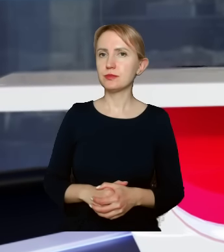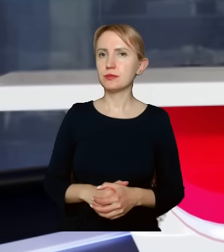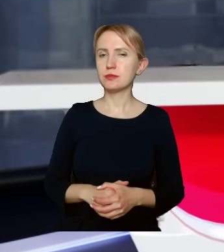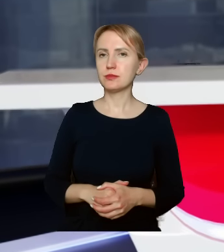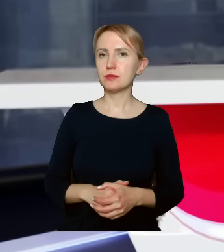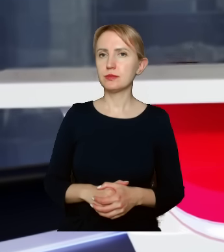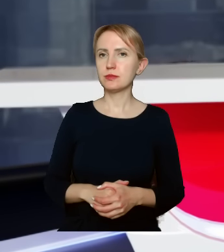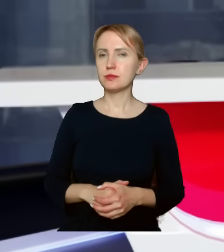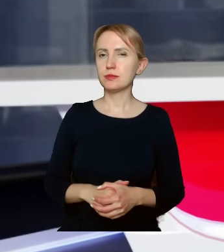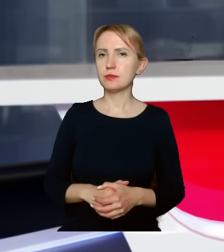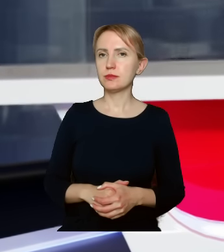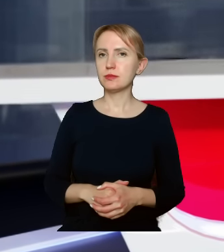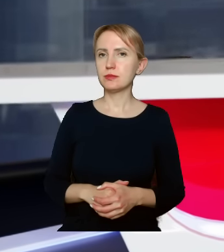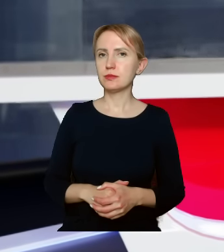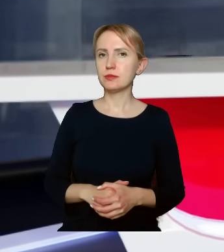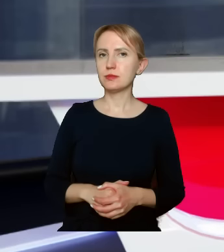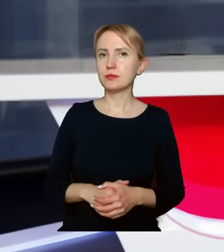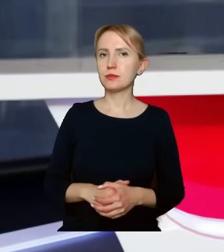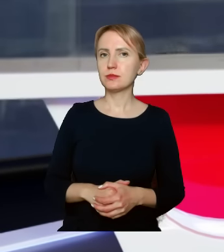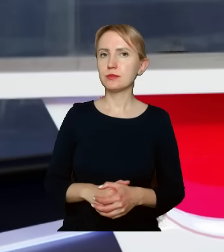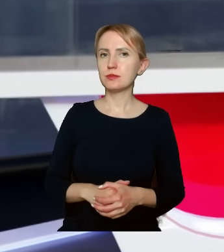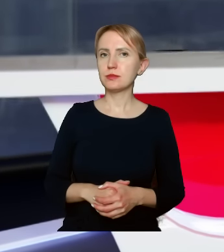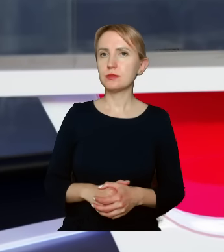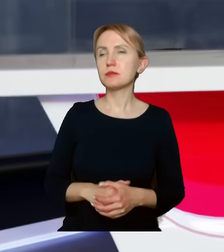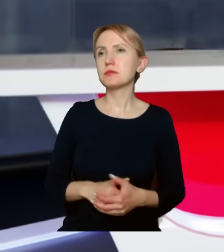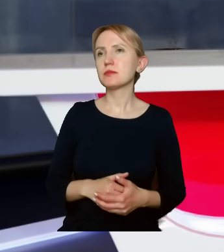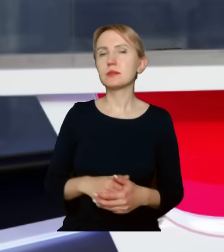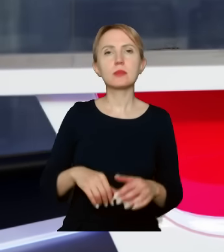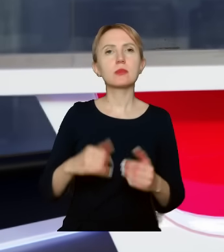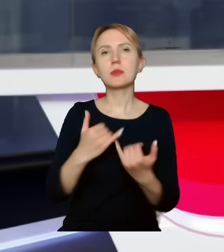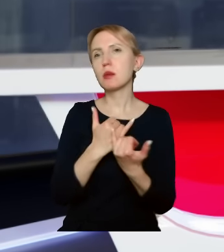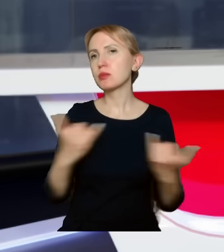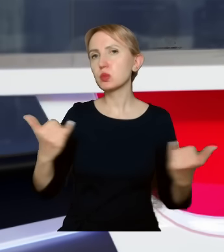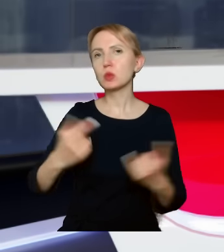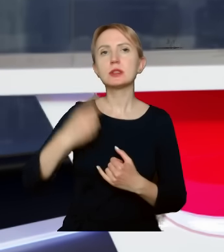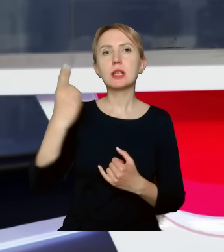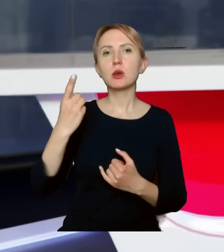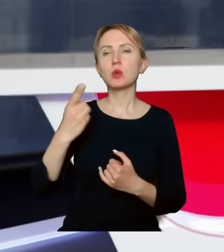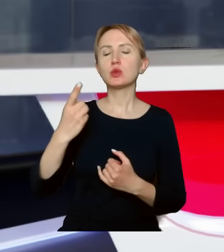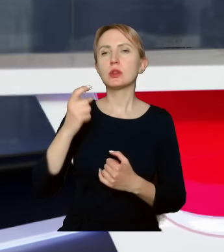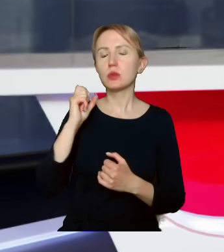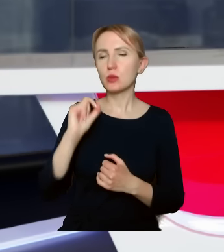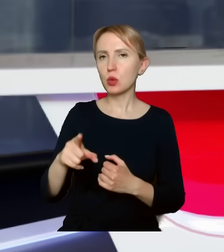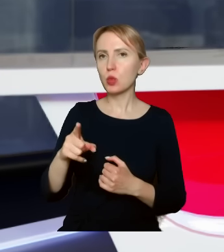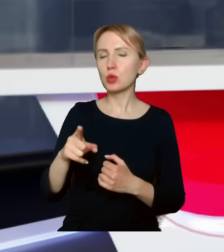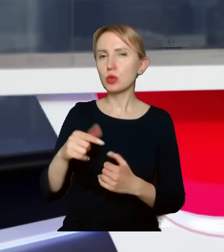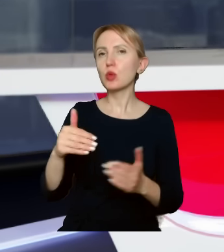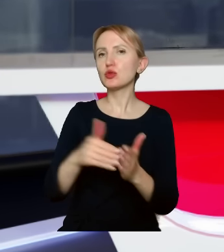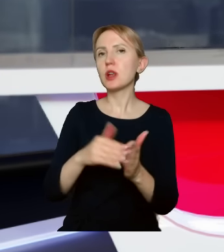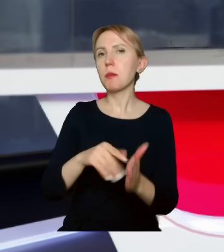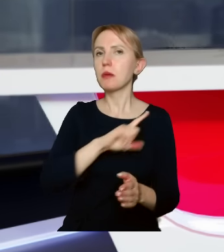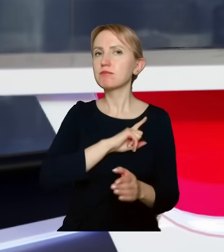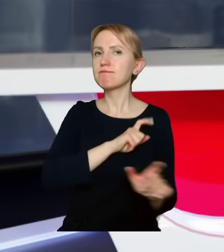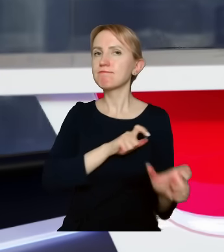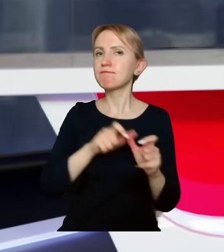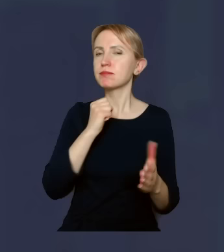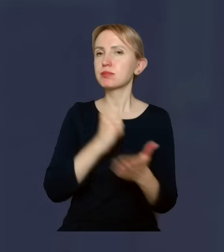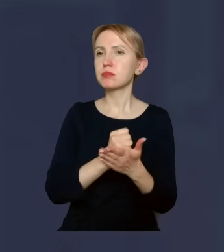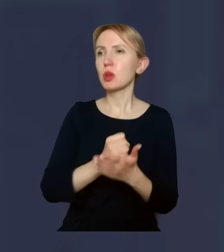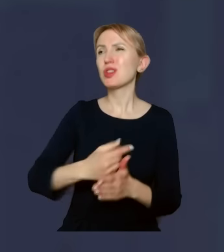potencjalne zagrożenia czy groźby, bo ja myślę, że z tymi groźbami to już zakończy się